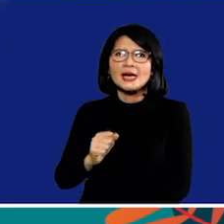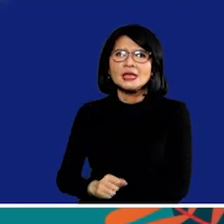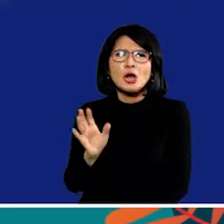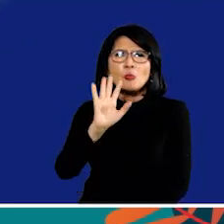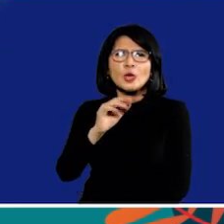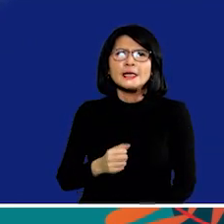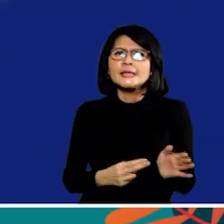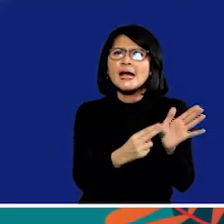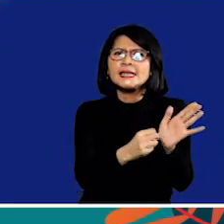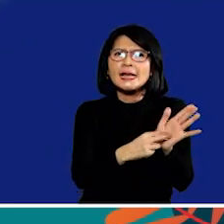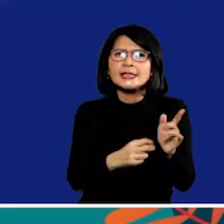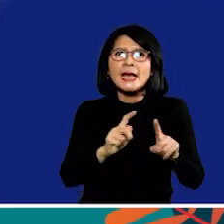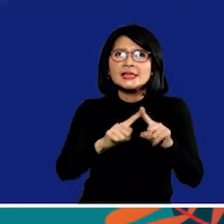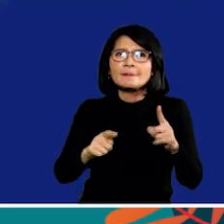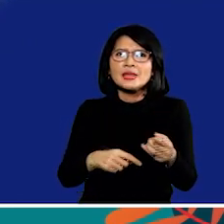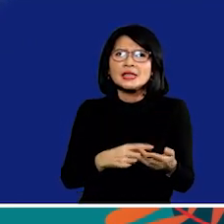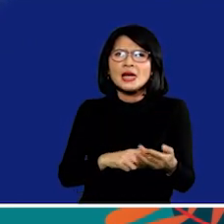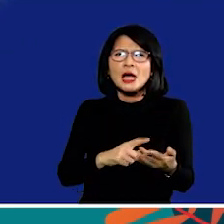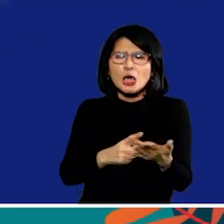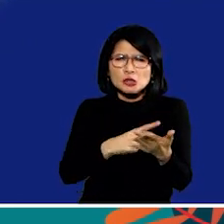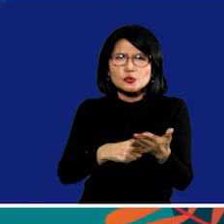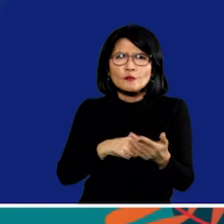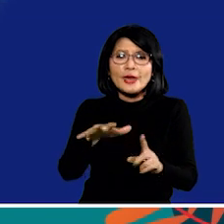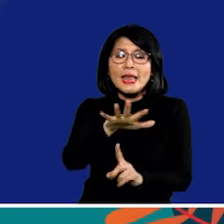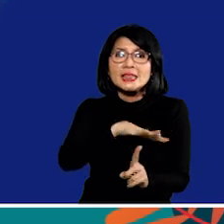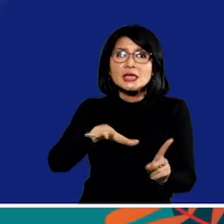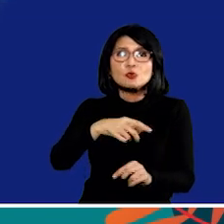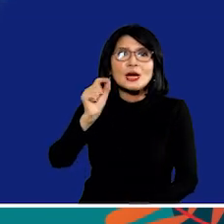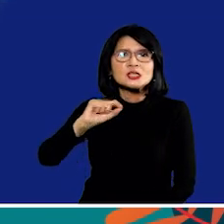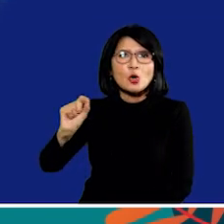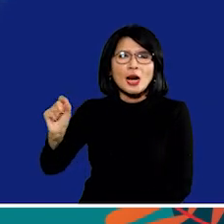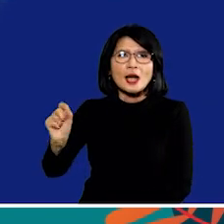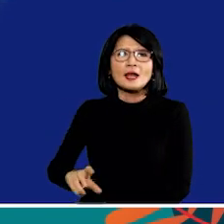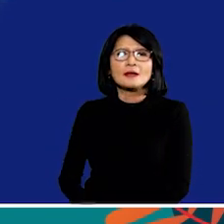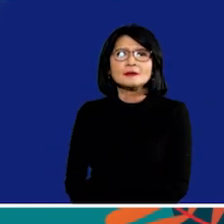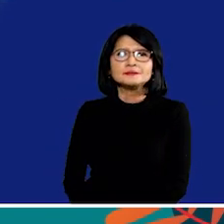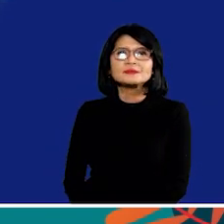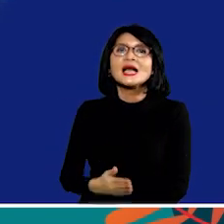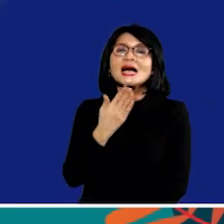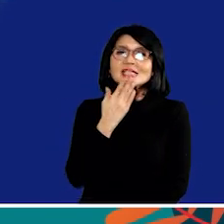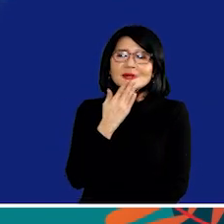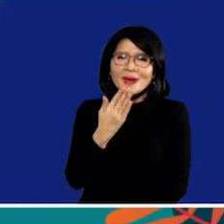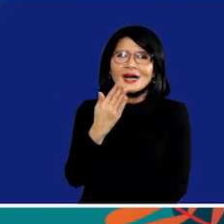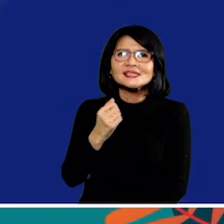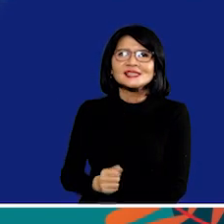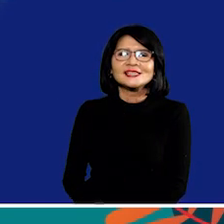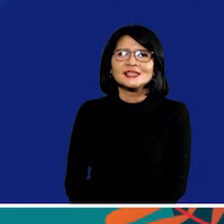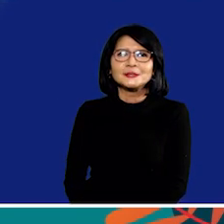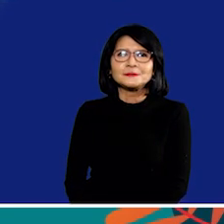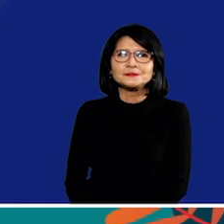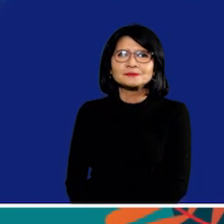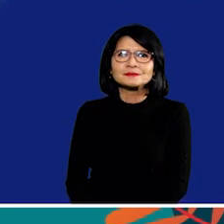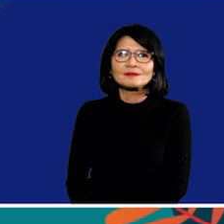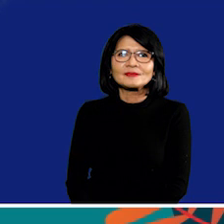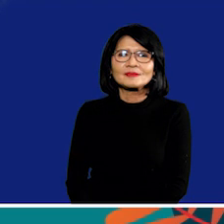saja, tapi ada survei karakter dan lingkungan sekolah yang akan membantu kita sebagai pemerintah. Terima kasih Rido untuk pertanyaannya. Baik, terima